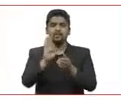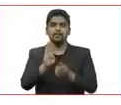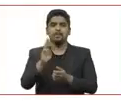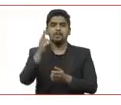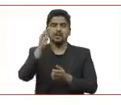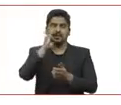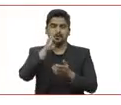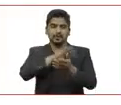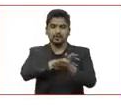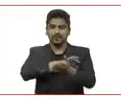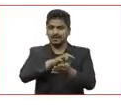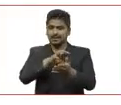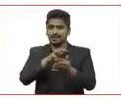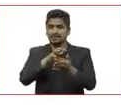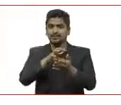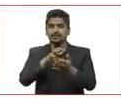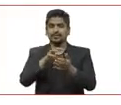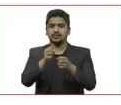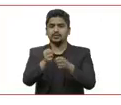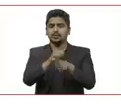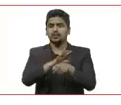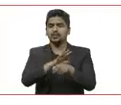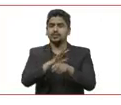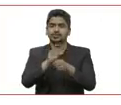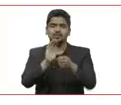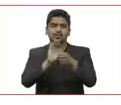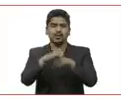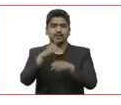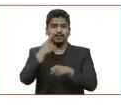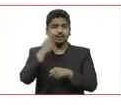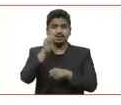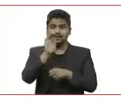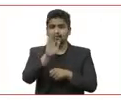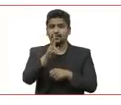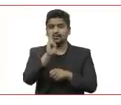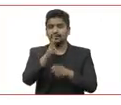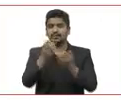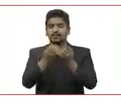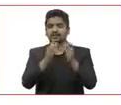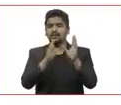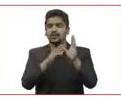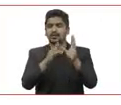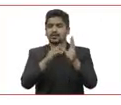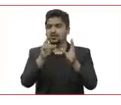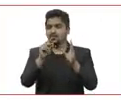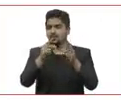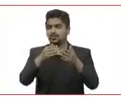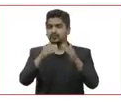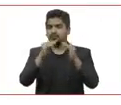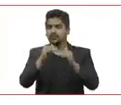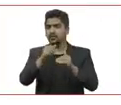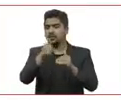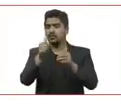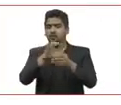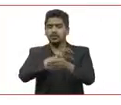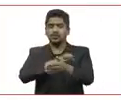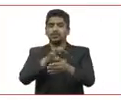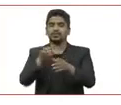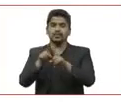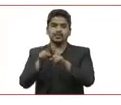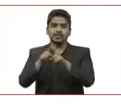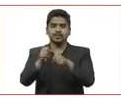प्रदेशमा कोभिड सङ्क्रमितहरूको सङ्ख्या बढिरहेको छ। त्यसपछि गण्डकीमा छ र त्यही अनुसार अरू प्रदेशहरूमा